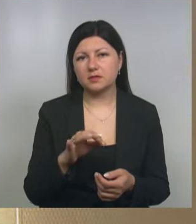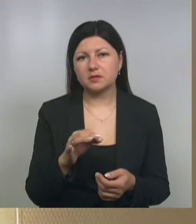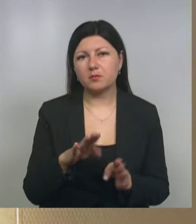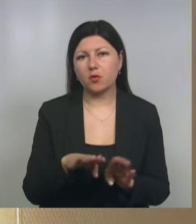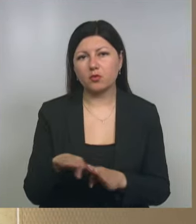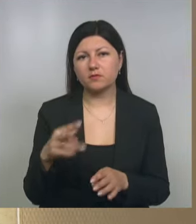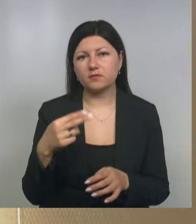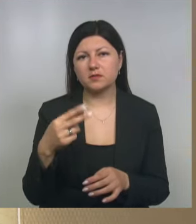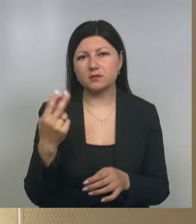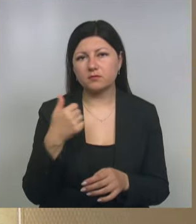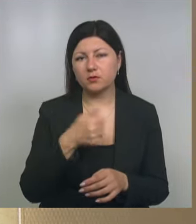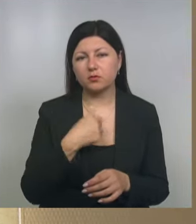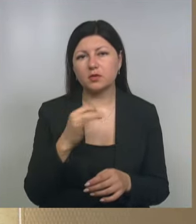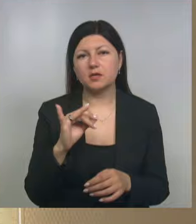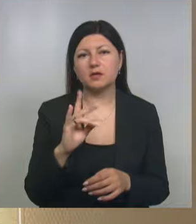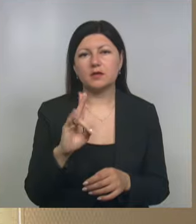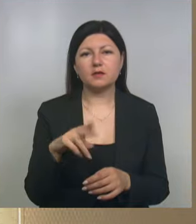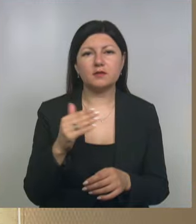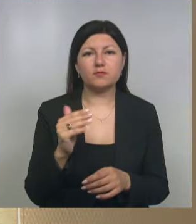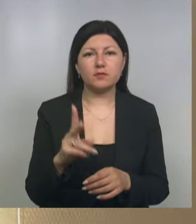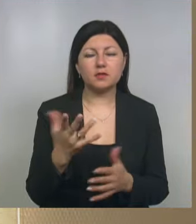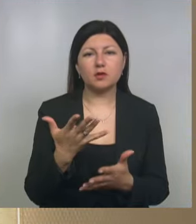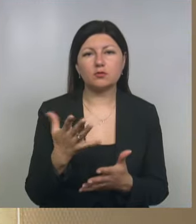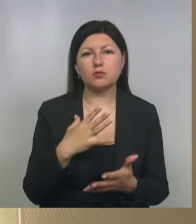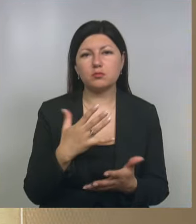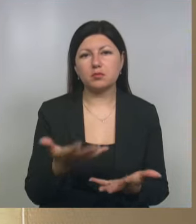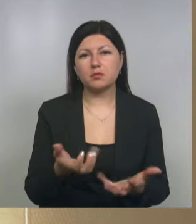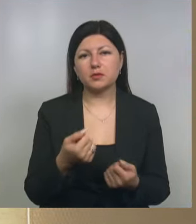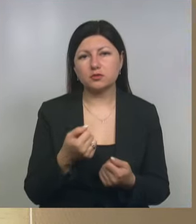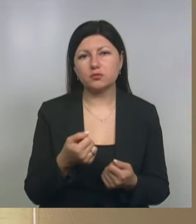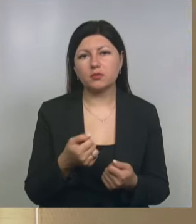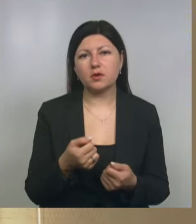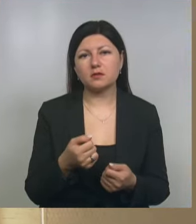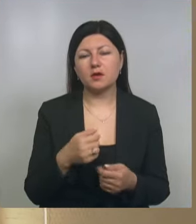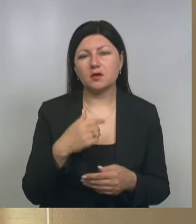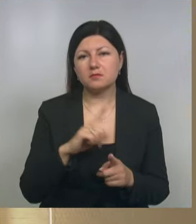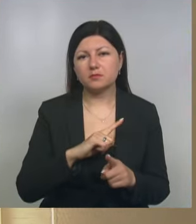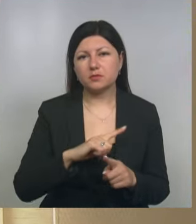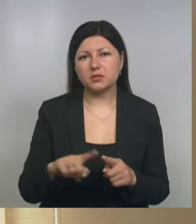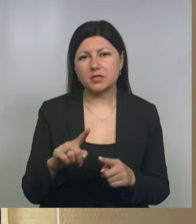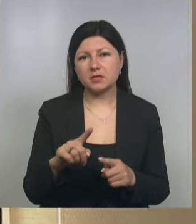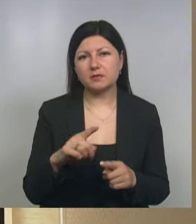года, и НДФЛ, который поступал более высокими темпами, чем